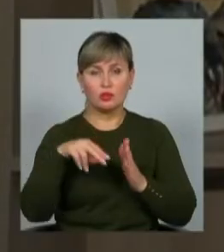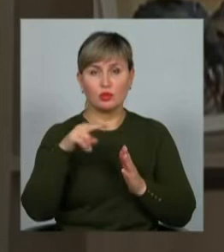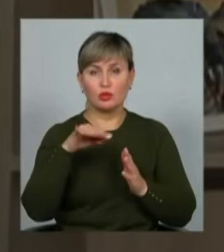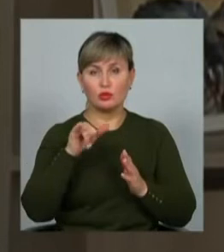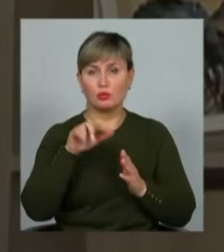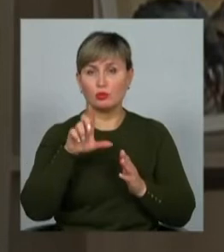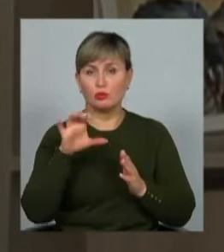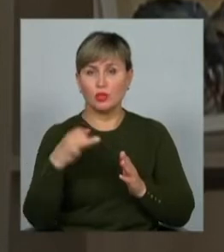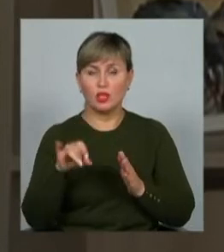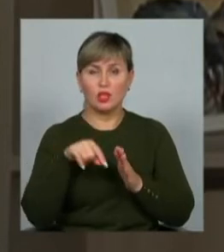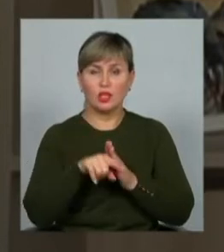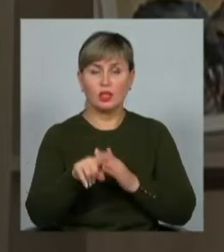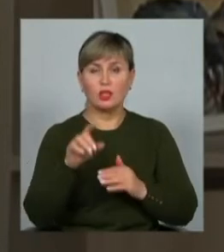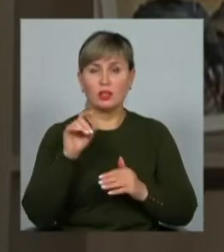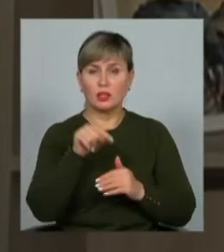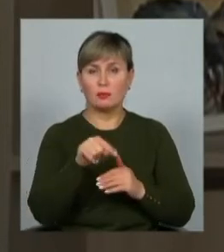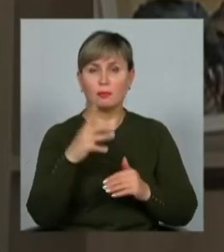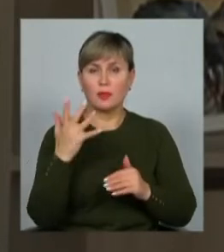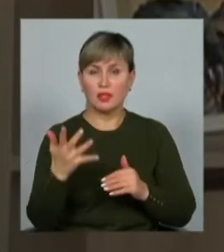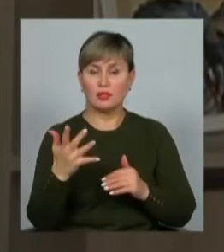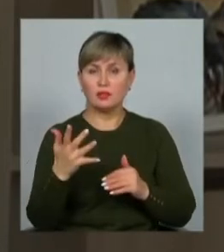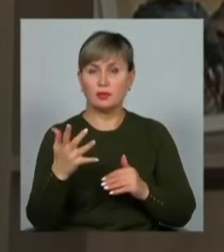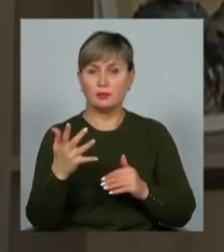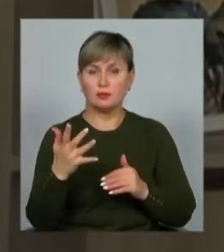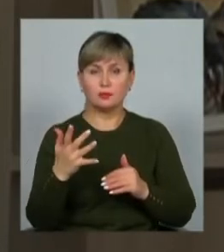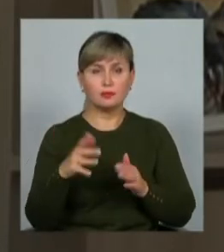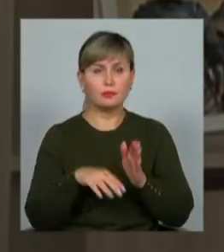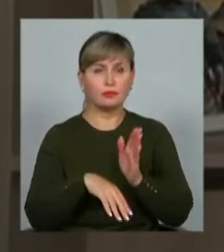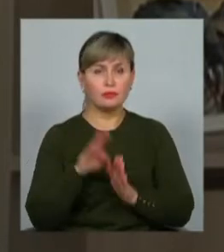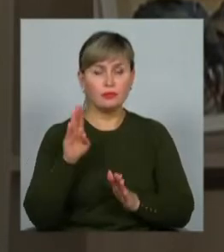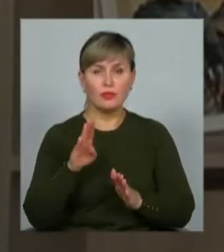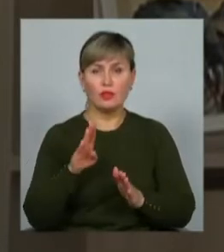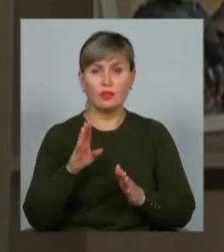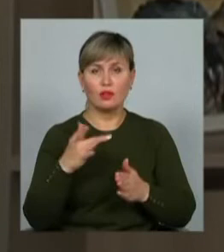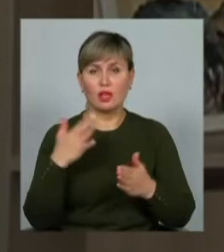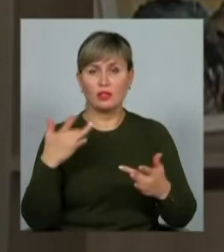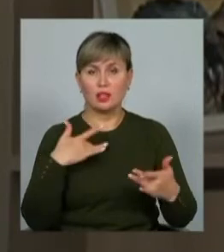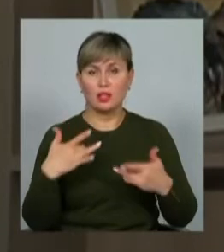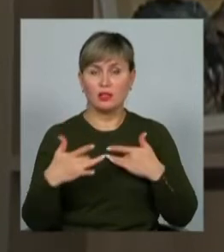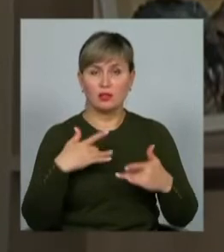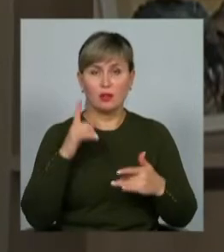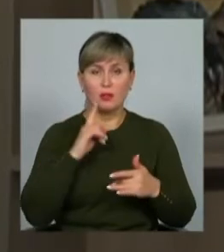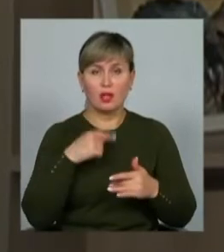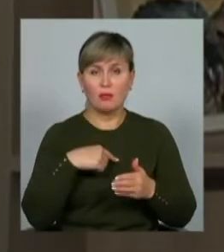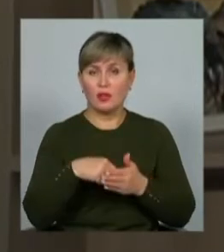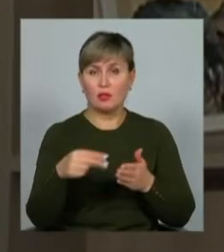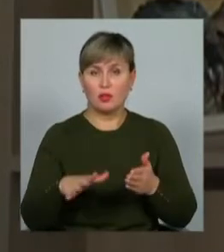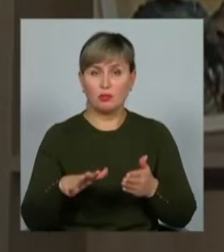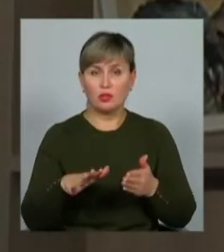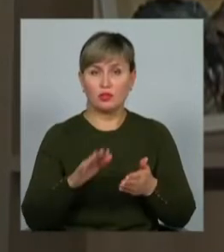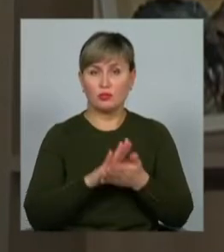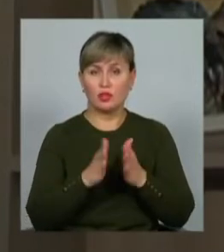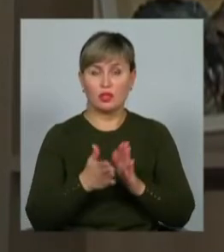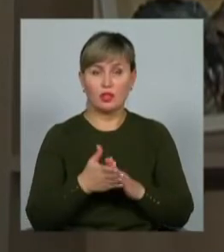голливудский фильм, там 5 лучших голливудских актеров, но пока мы не подпишем контракт и